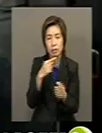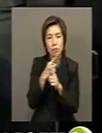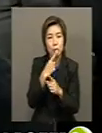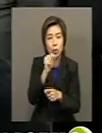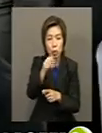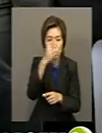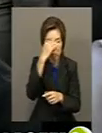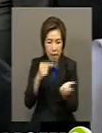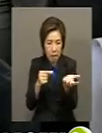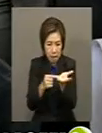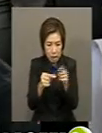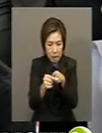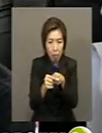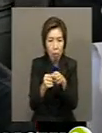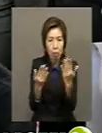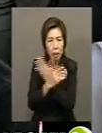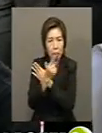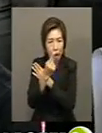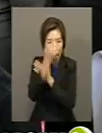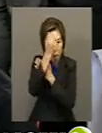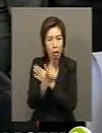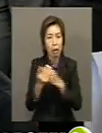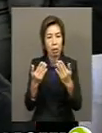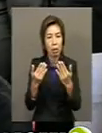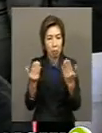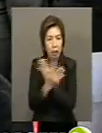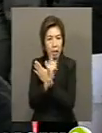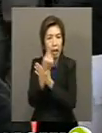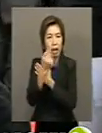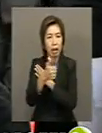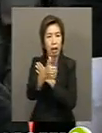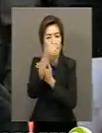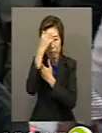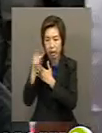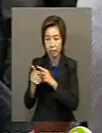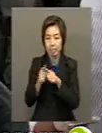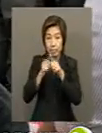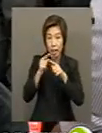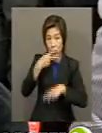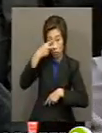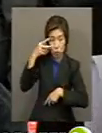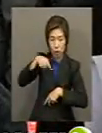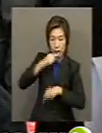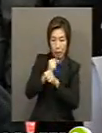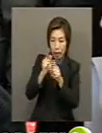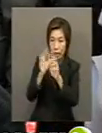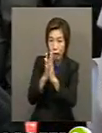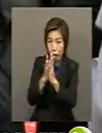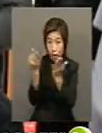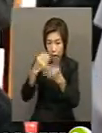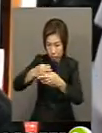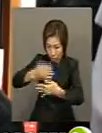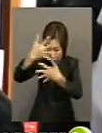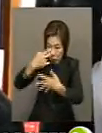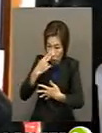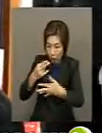งคือพฤติกรรมของคนร้ายเนี่ยเขาบอกว่าจะทำทีเหมือนสั่งซื้อสินค้าผ่านทาง Facebookคือสั่งซื้อสินค้